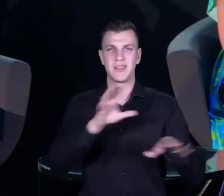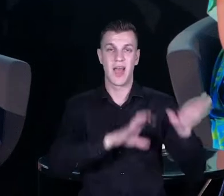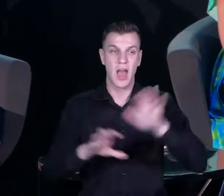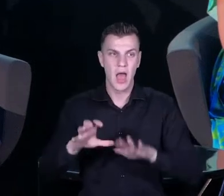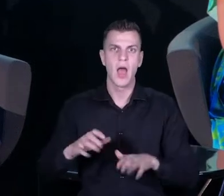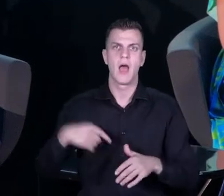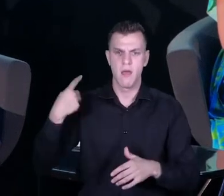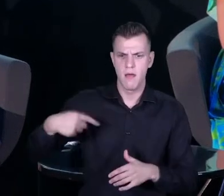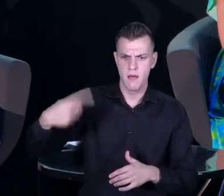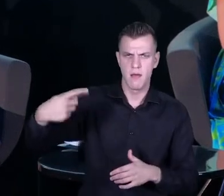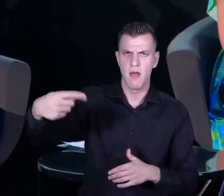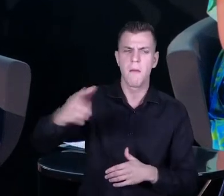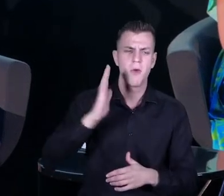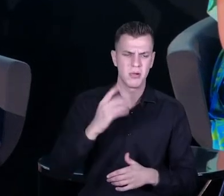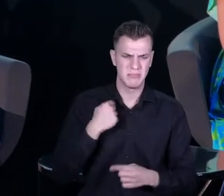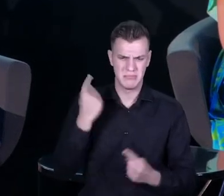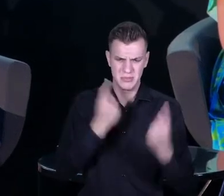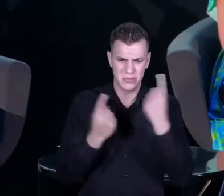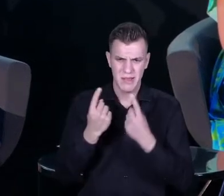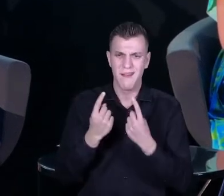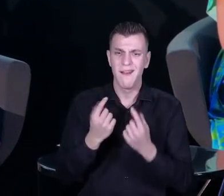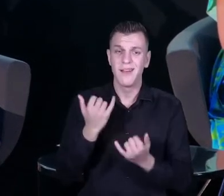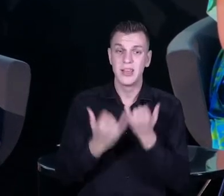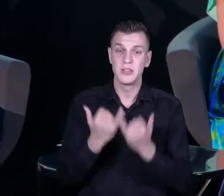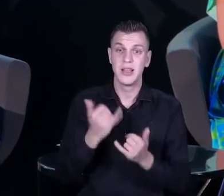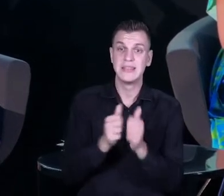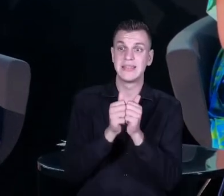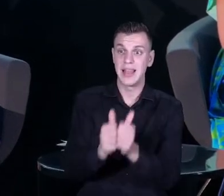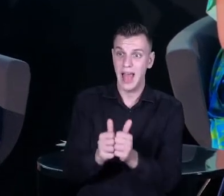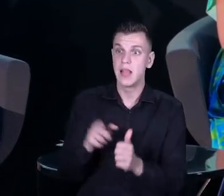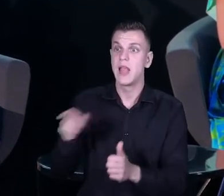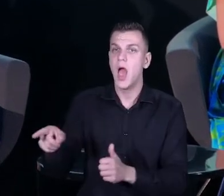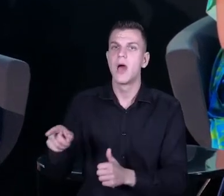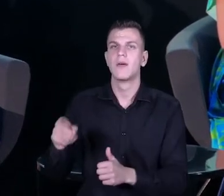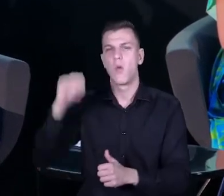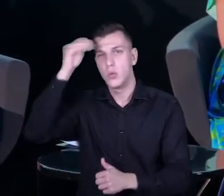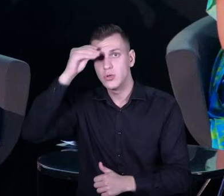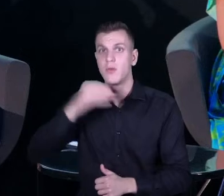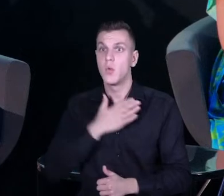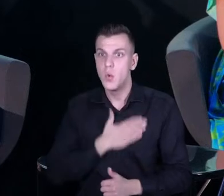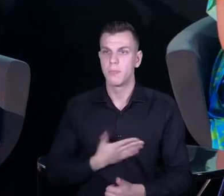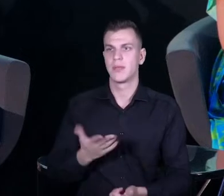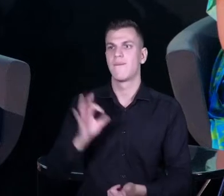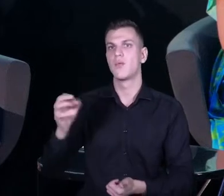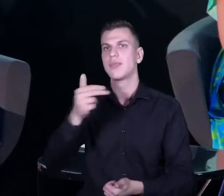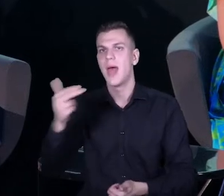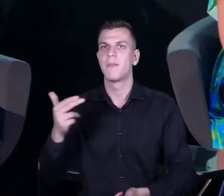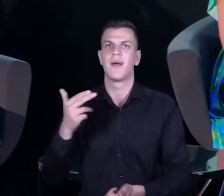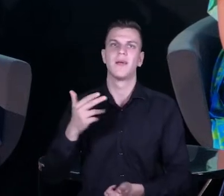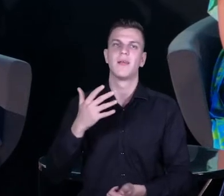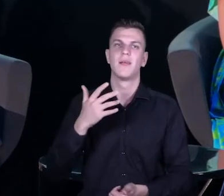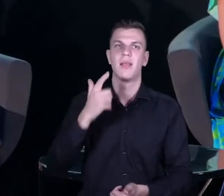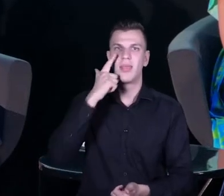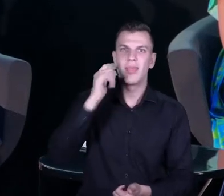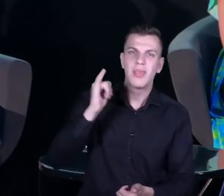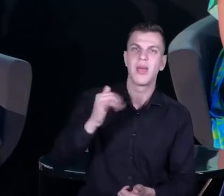doświadczenia zorientowaliśmy się, że im zadanie jest bliższe uczniowi, im bardziej osadzone w jego kontekście, w jego konkretnej